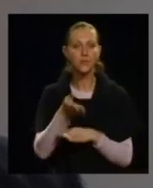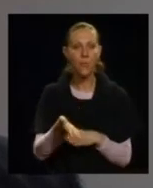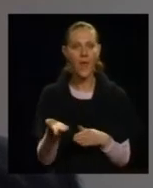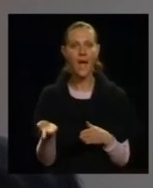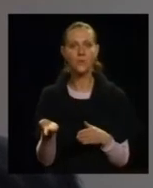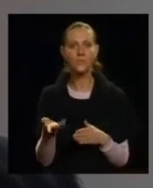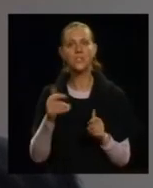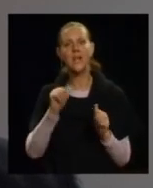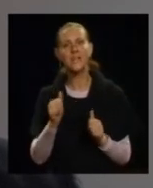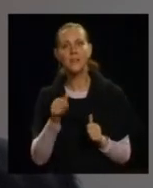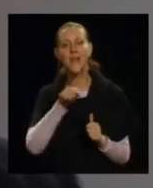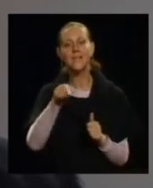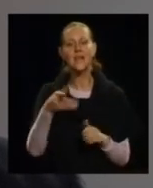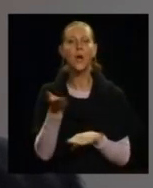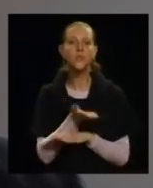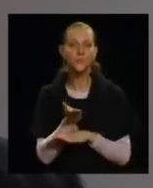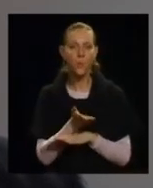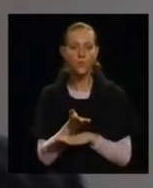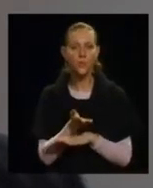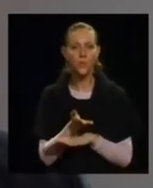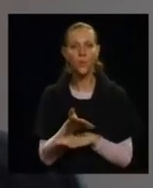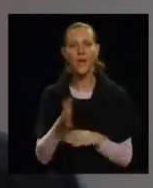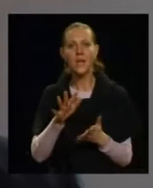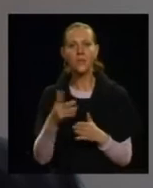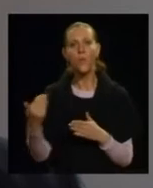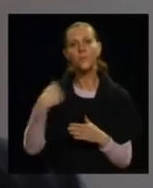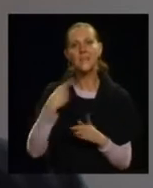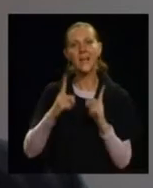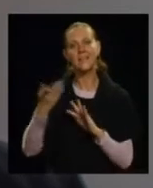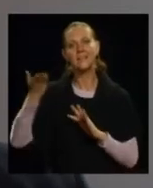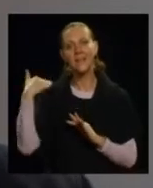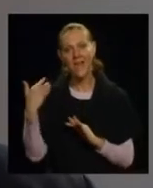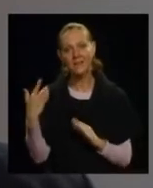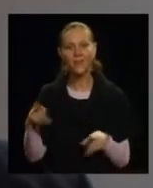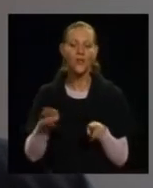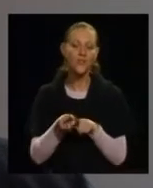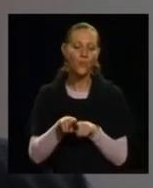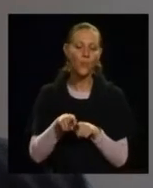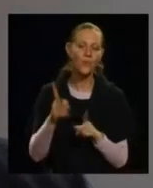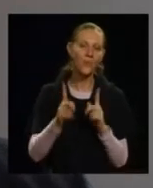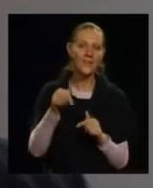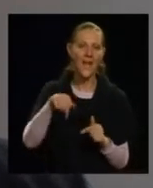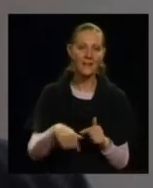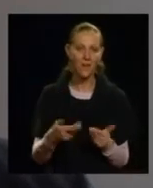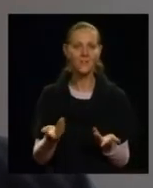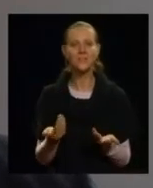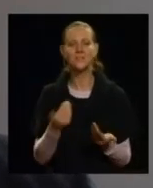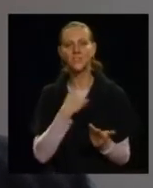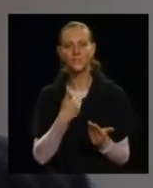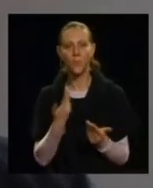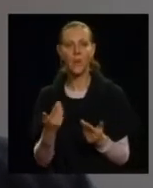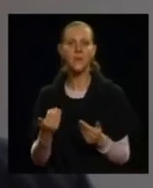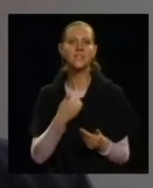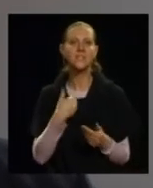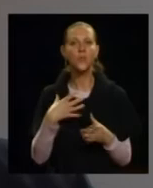iskolához is. Jellemző az, hogy ezek a szponzorok esetleg hozzánk jártak, vagy rokonaik jártak hozzánk, tehát az